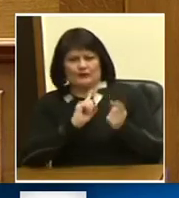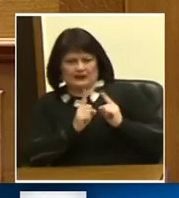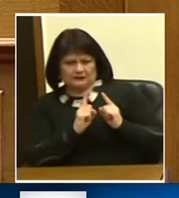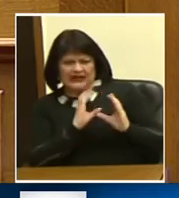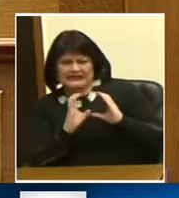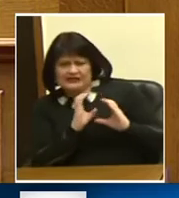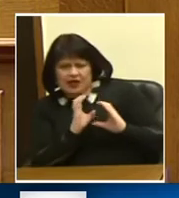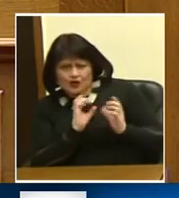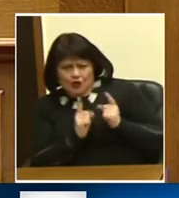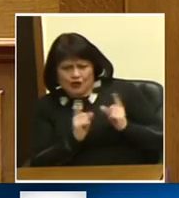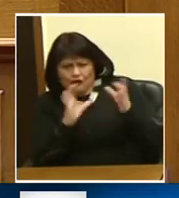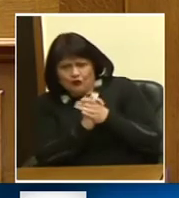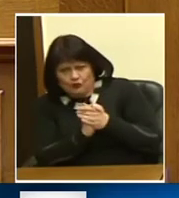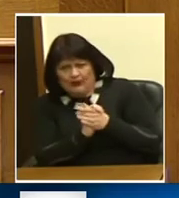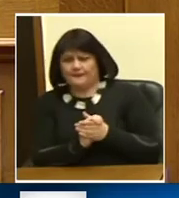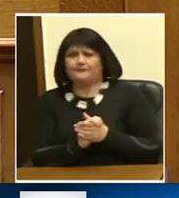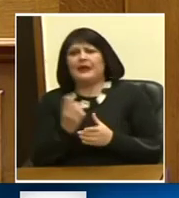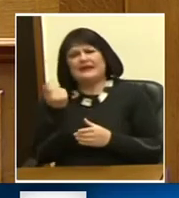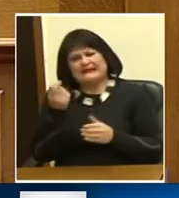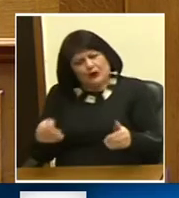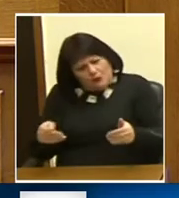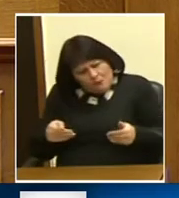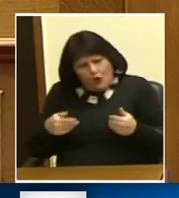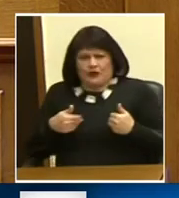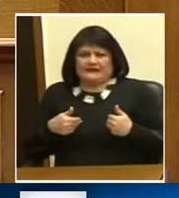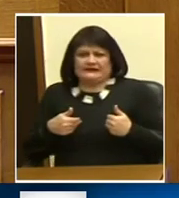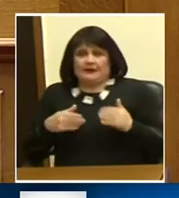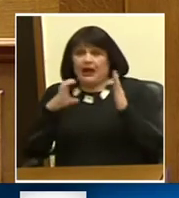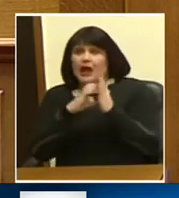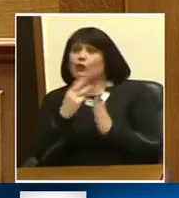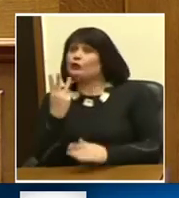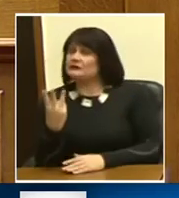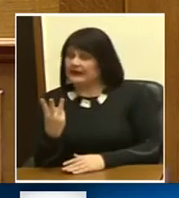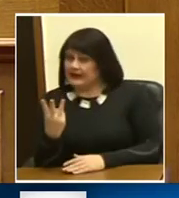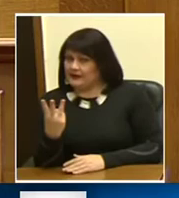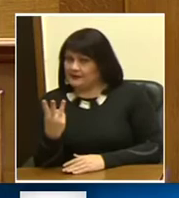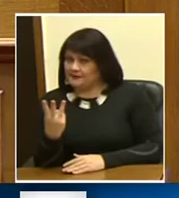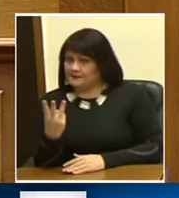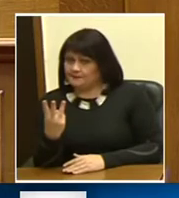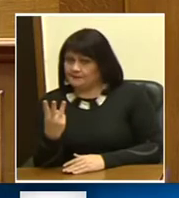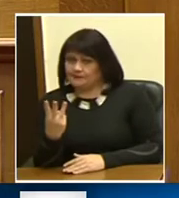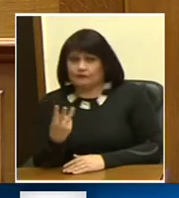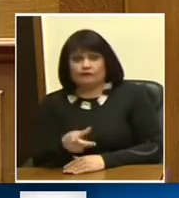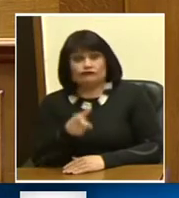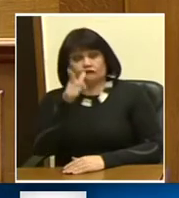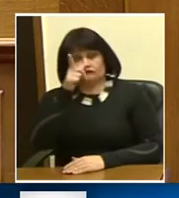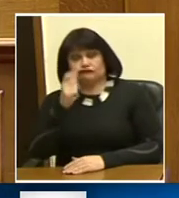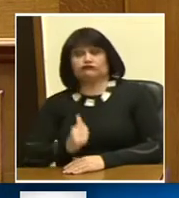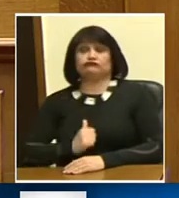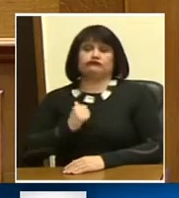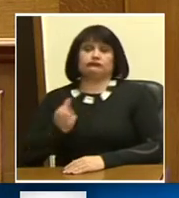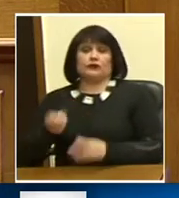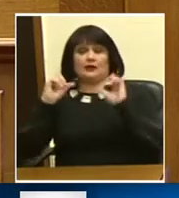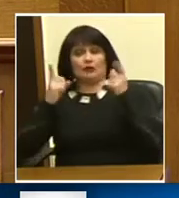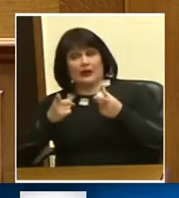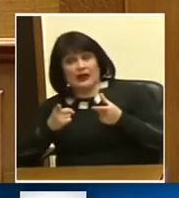οποίο ρίξαμε νερό στο κρασί μας. Άρθρο 3. Επέρονται τα κόμματα και της Νέας